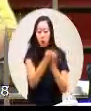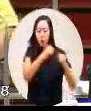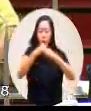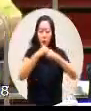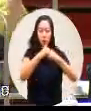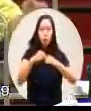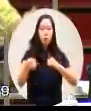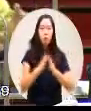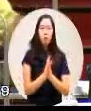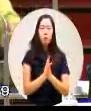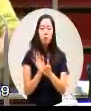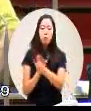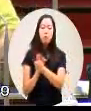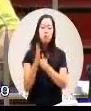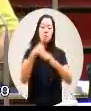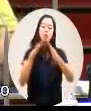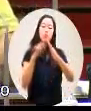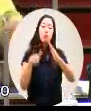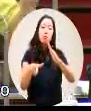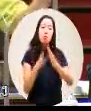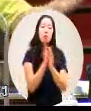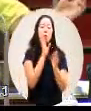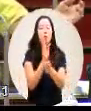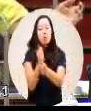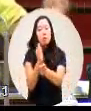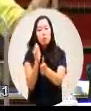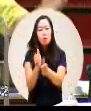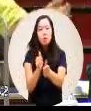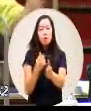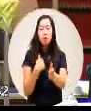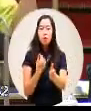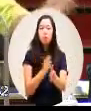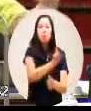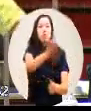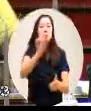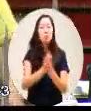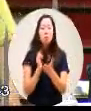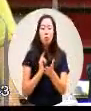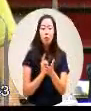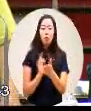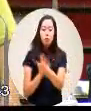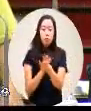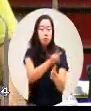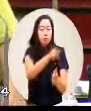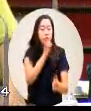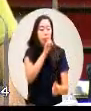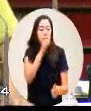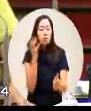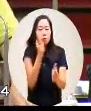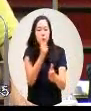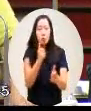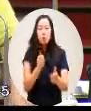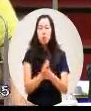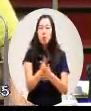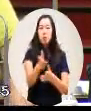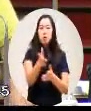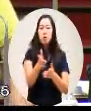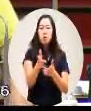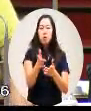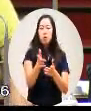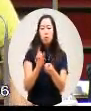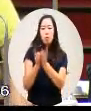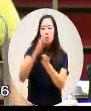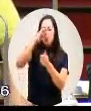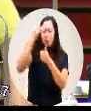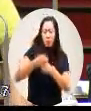所以我替学校的资方讲话，我当时替阮阿哥去学校讲话啊，乱。栽赃乱扣